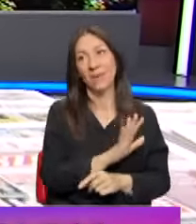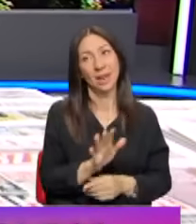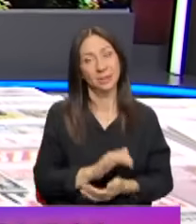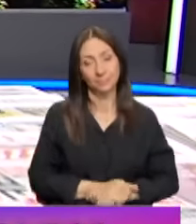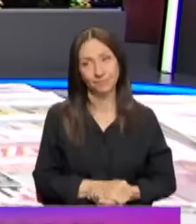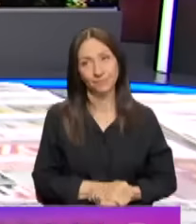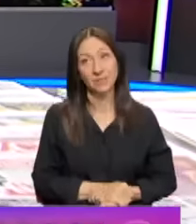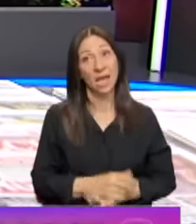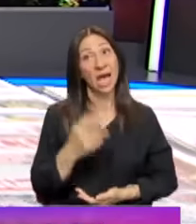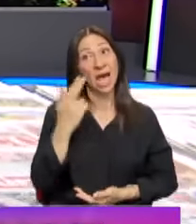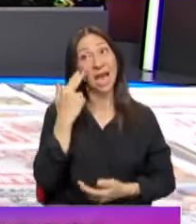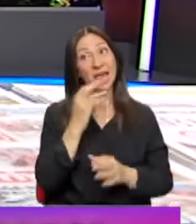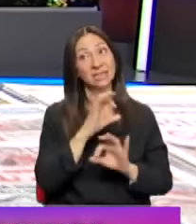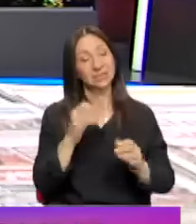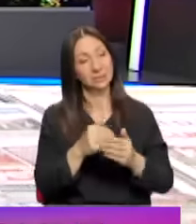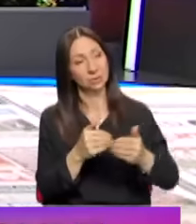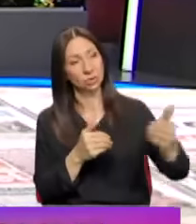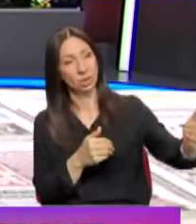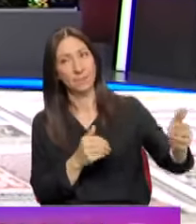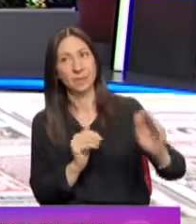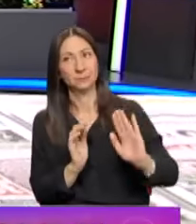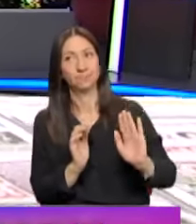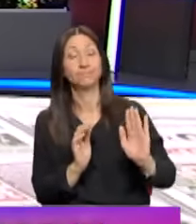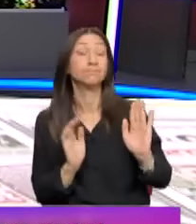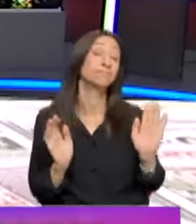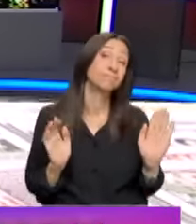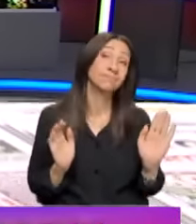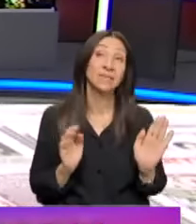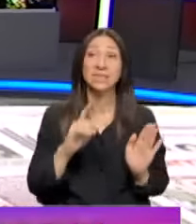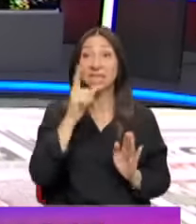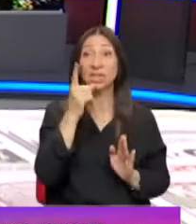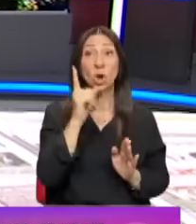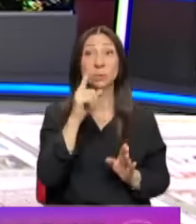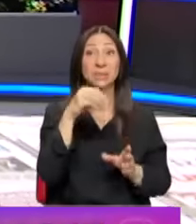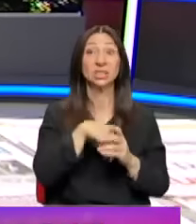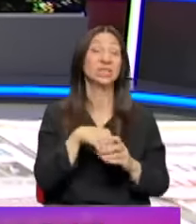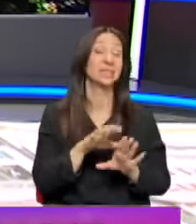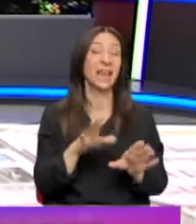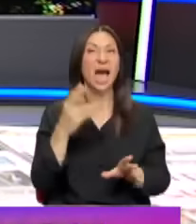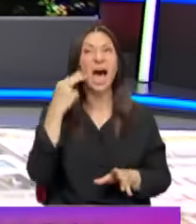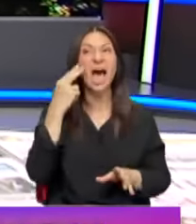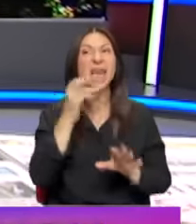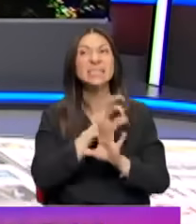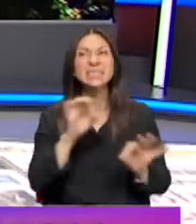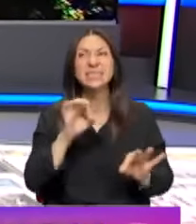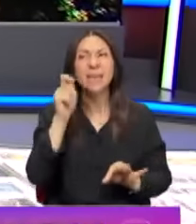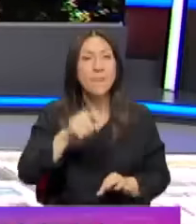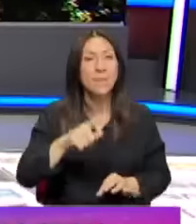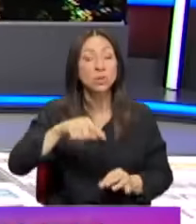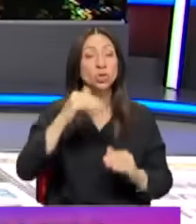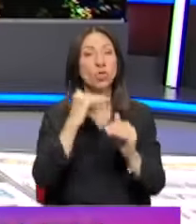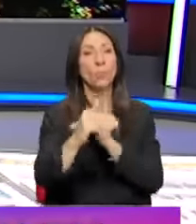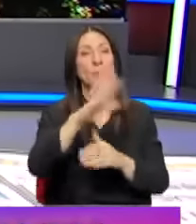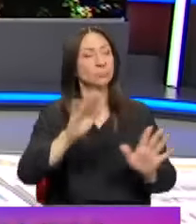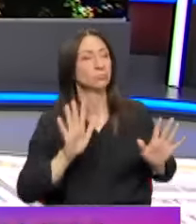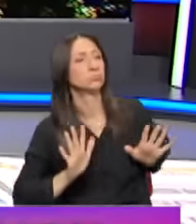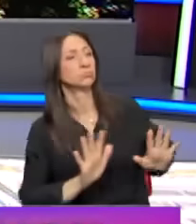vermemeliler. Ahlaksız dışlanmalı. Aslında sadece öğretmenler içerisinde değil, ahlaksızlık yapanın toplumsal olarak